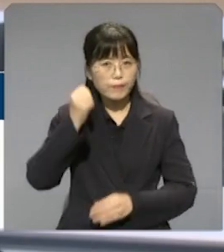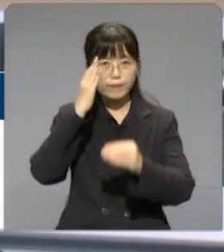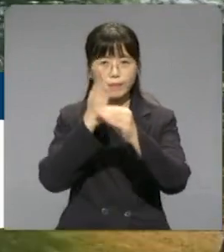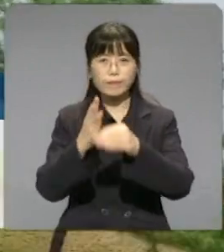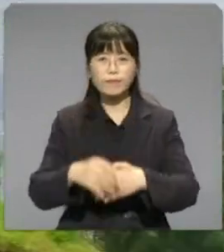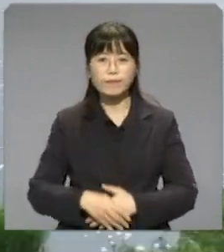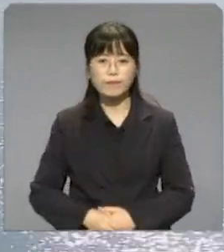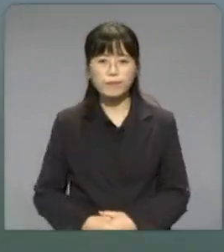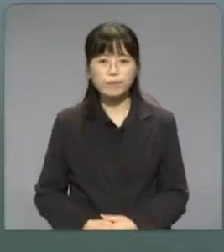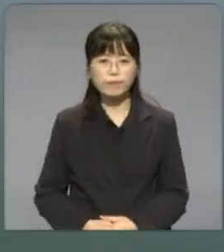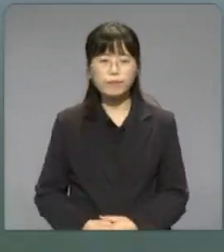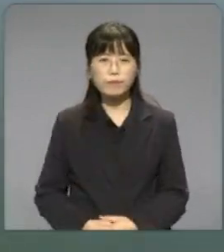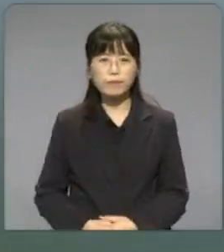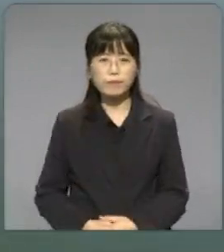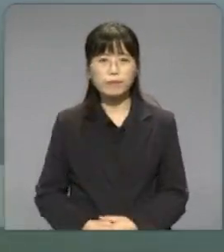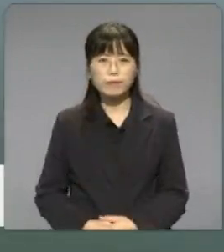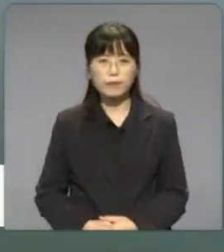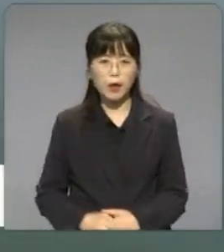생각을 합니다.